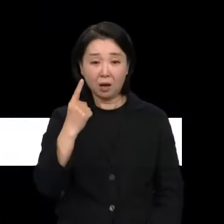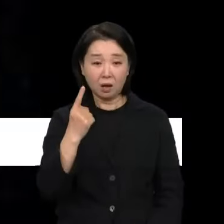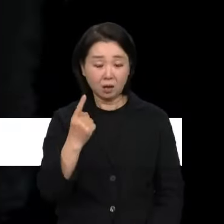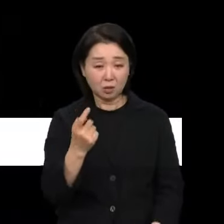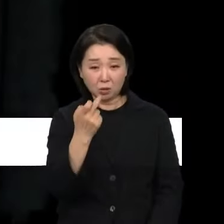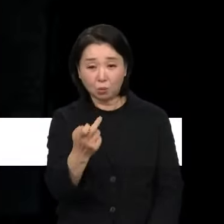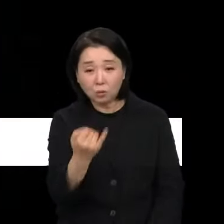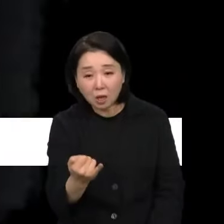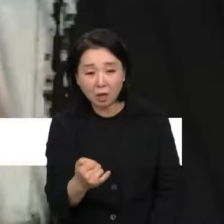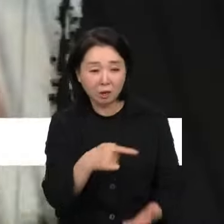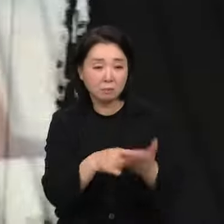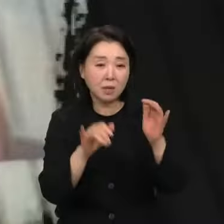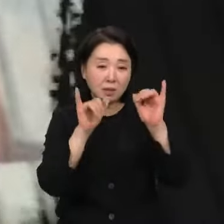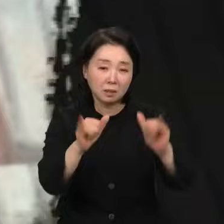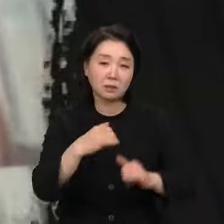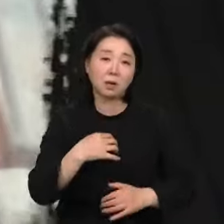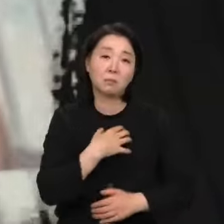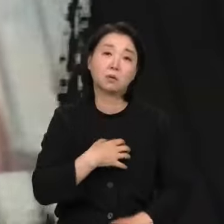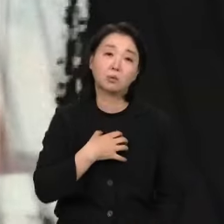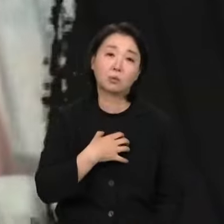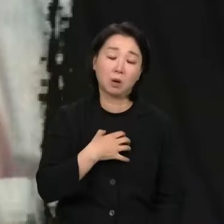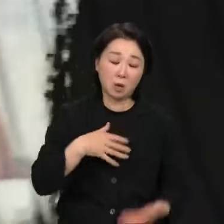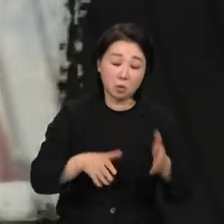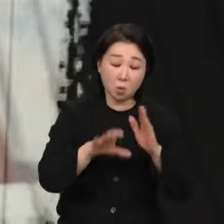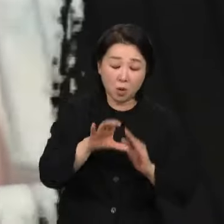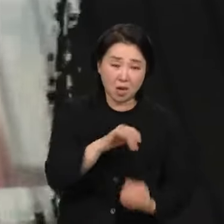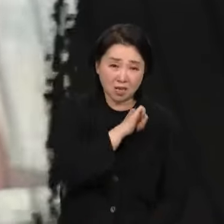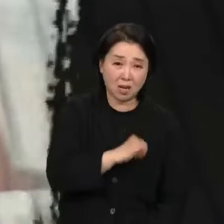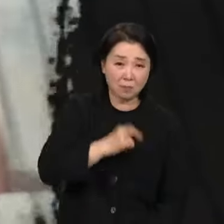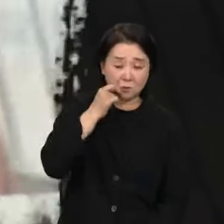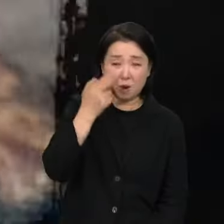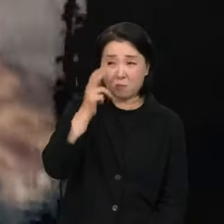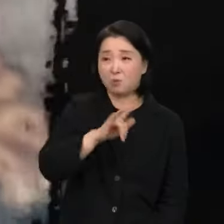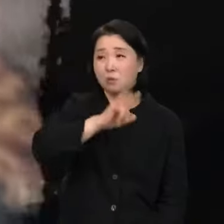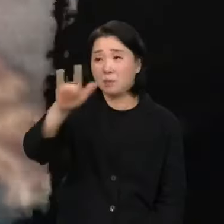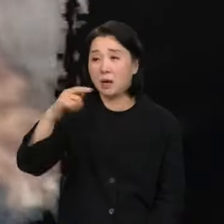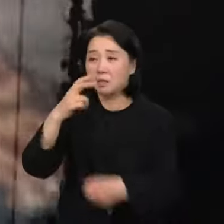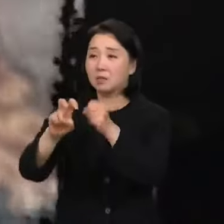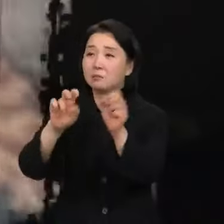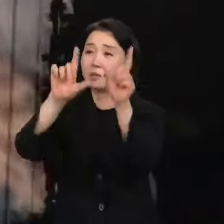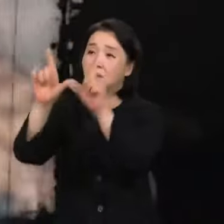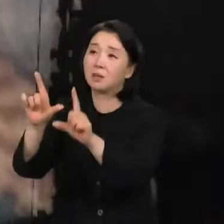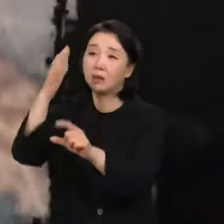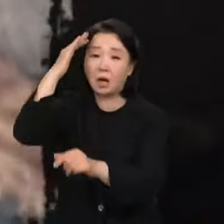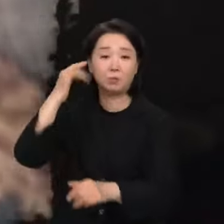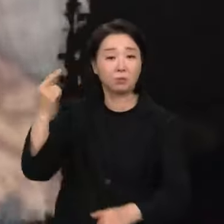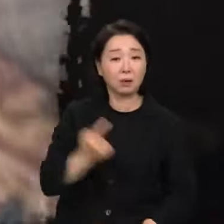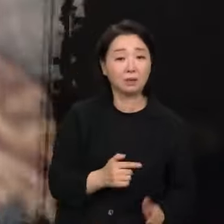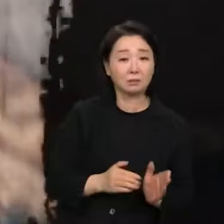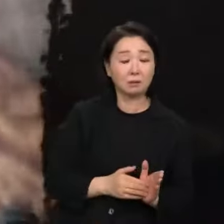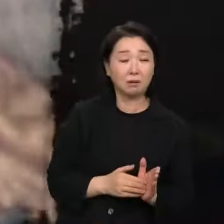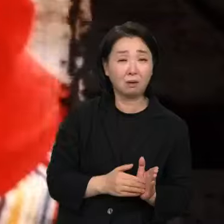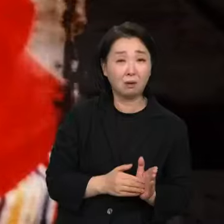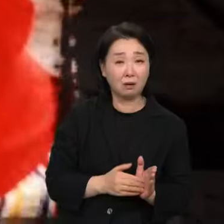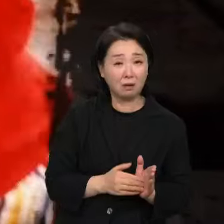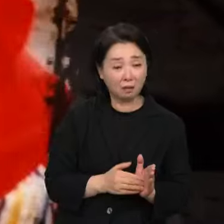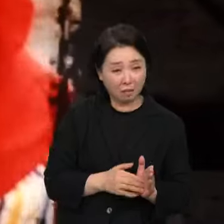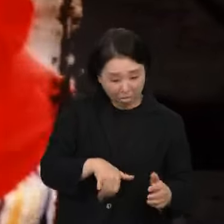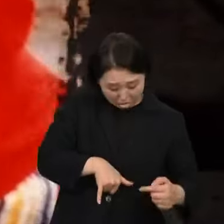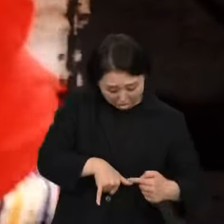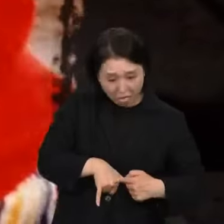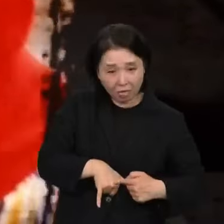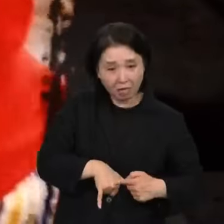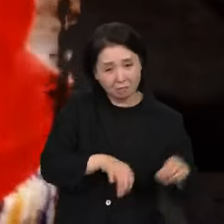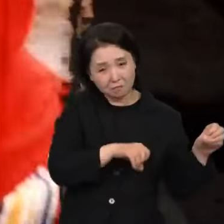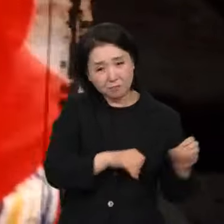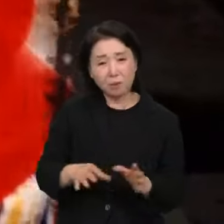봐 두렵고. 고향에서 못 버티고 미국으로 떠나 20년을 살다 왔습니다. 자궁까지 잃게 한 성폭행